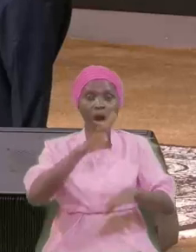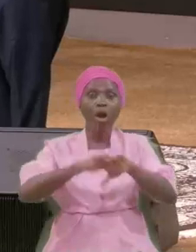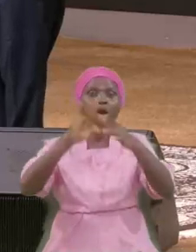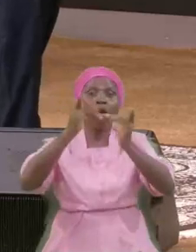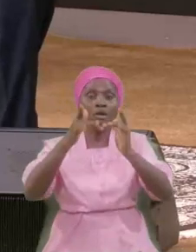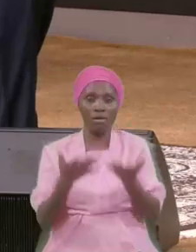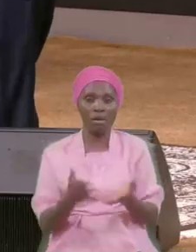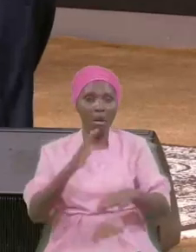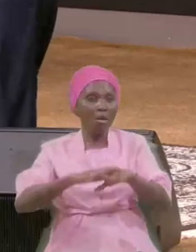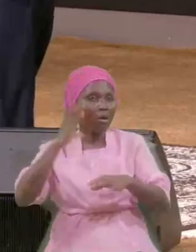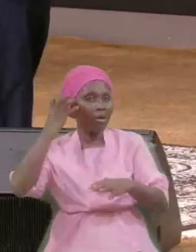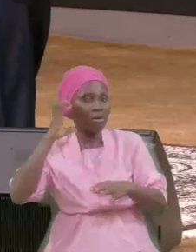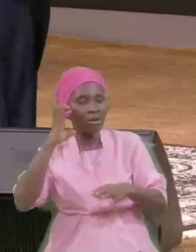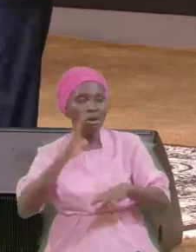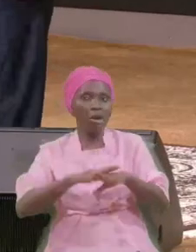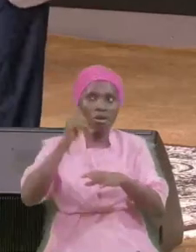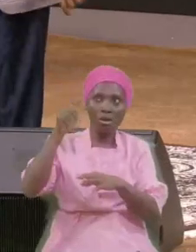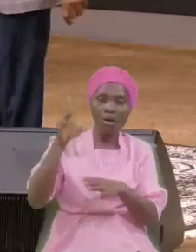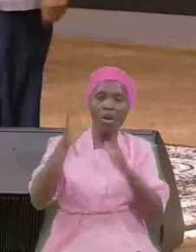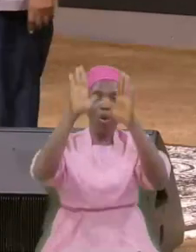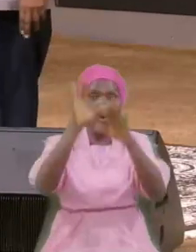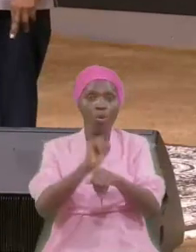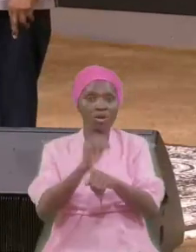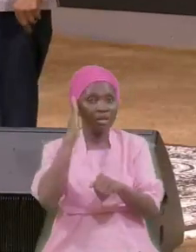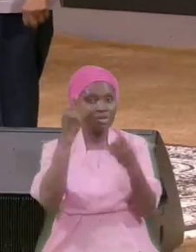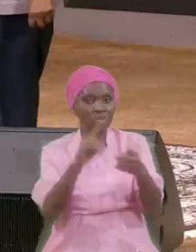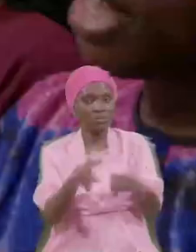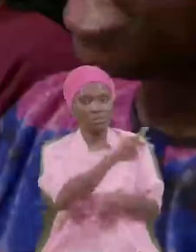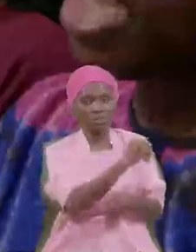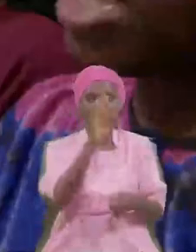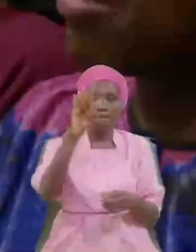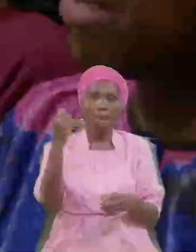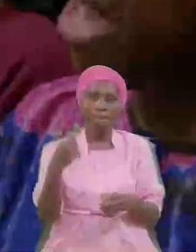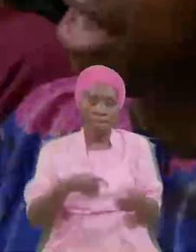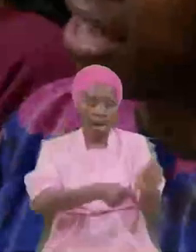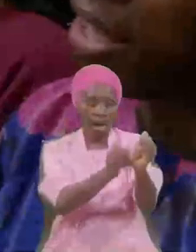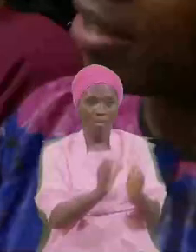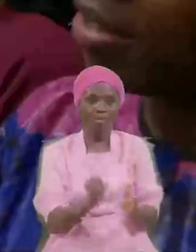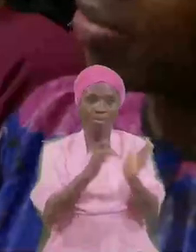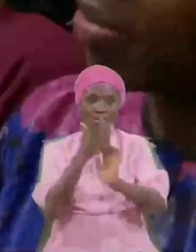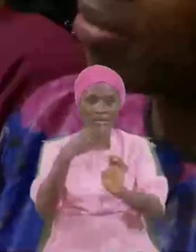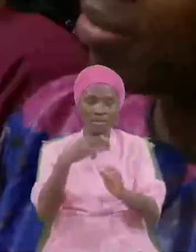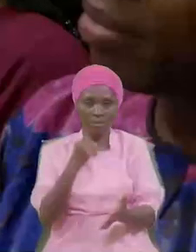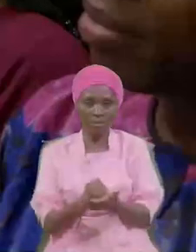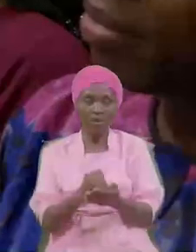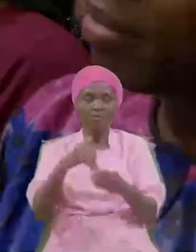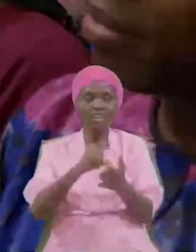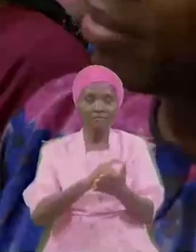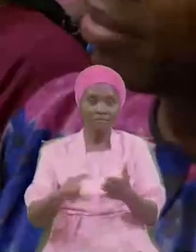prodiges vont vous arriver là-bas par l'apôtre au nom de Jésus-Christ.